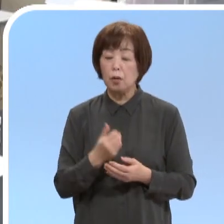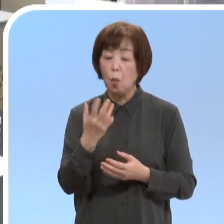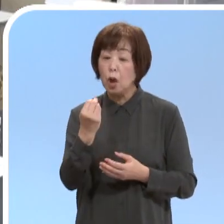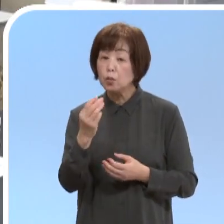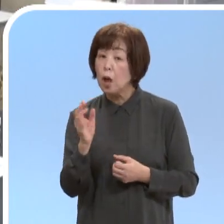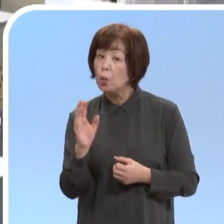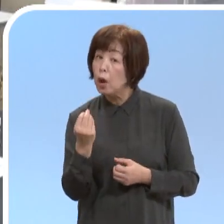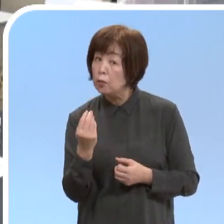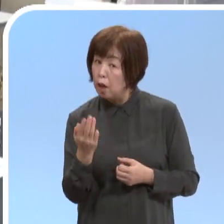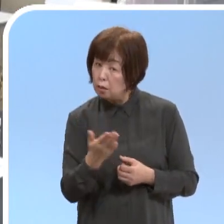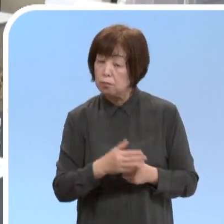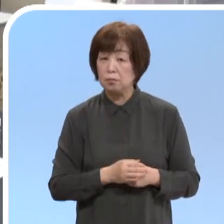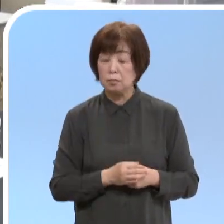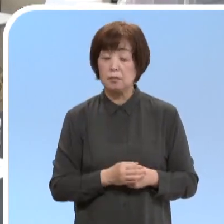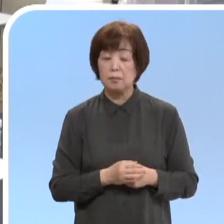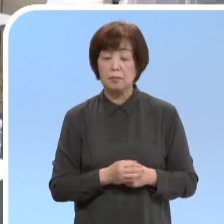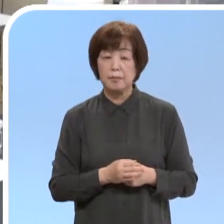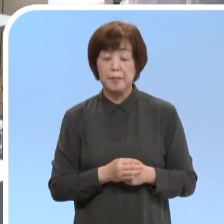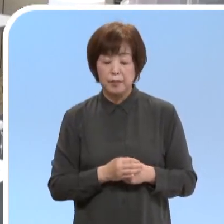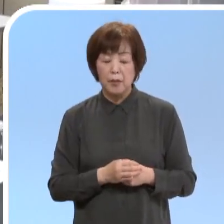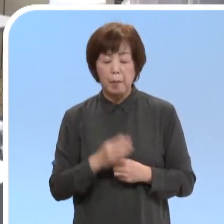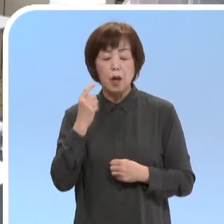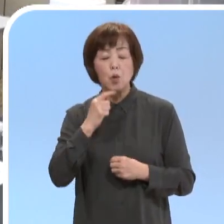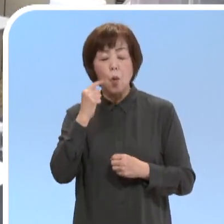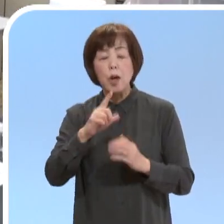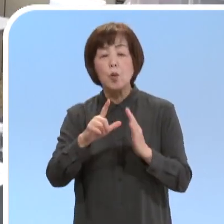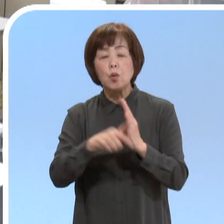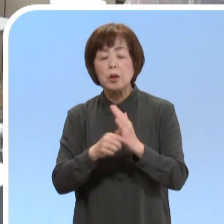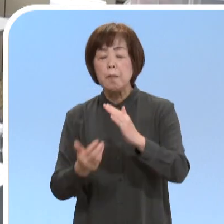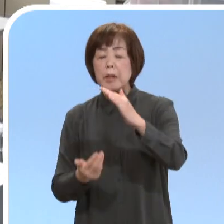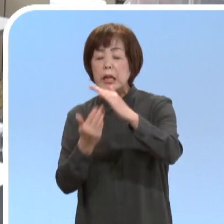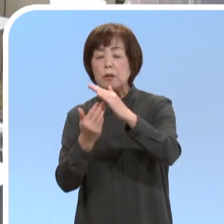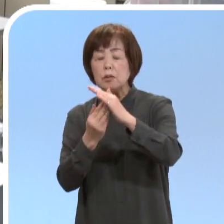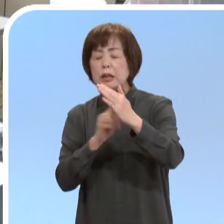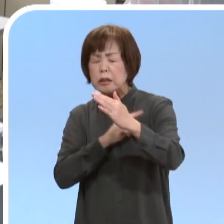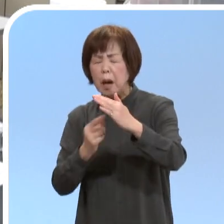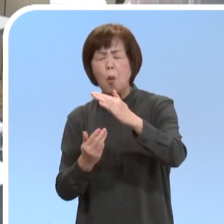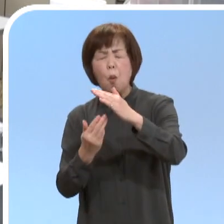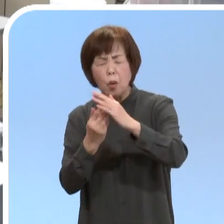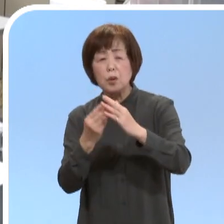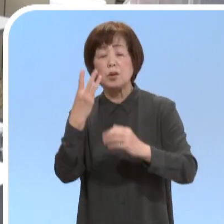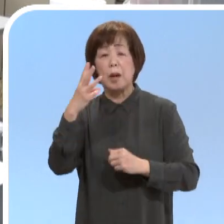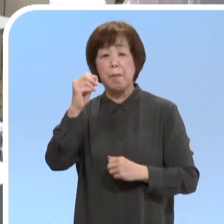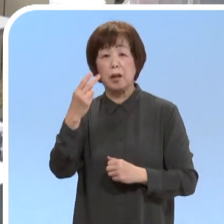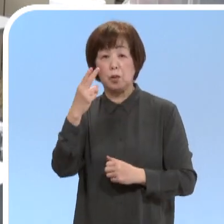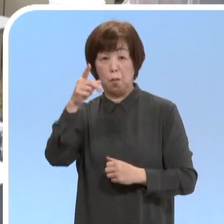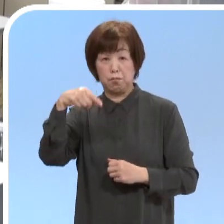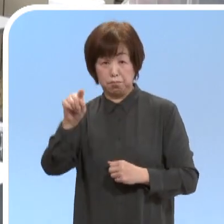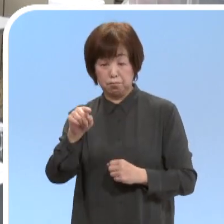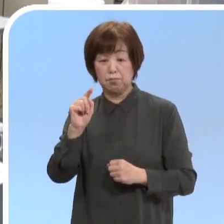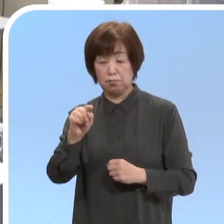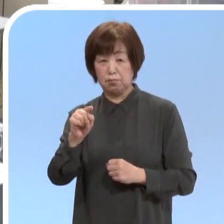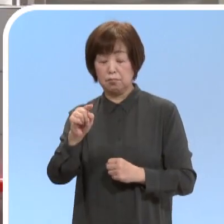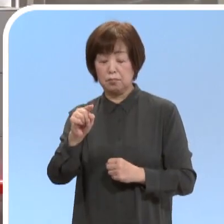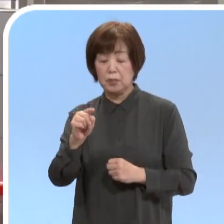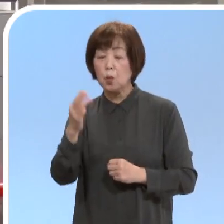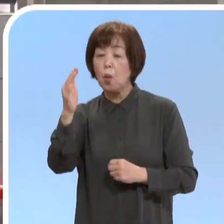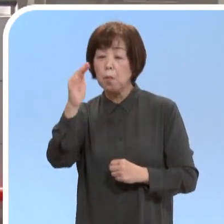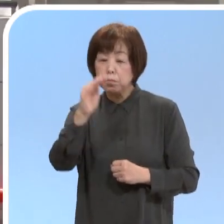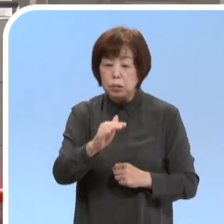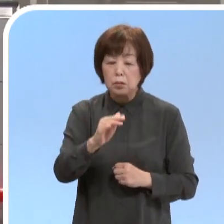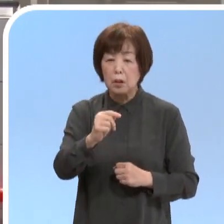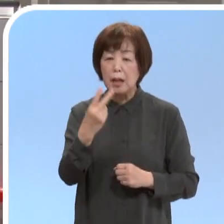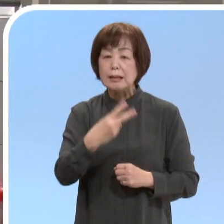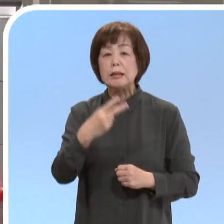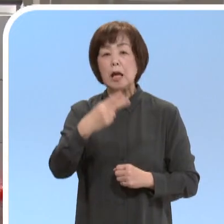なんですかえ昭和の頃がえま多くて3万T3万Tぐらいがピークでしたけれどもそれが